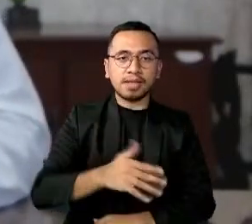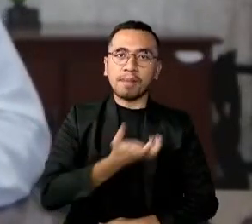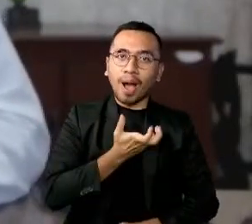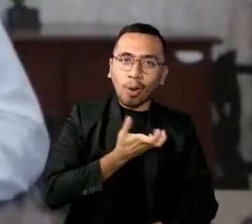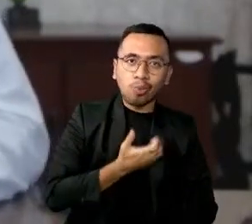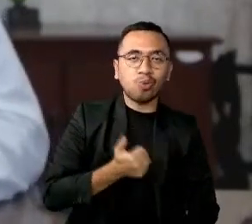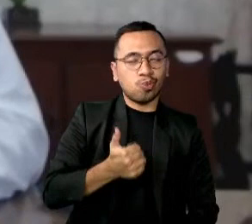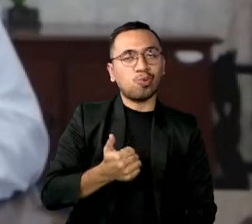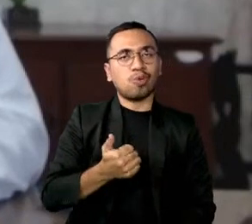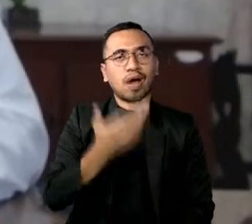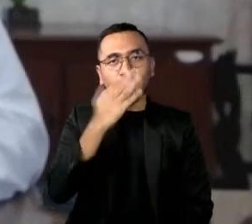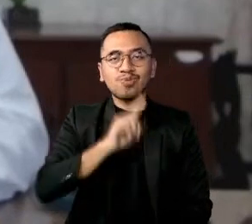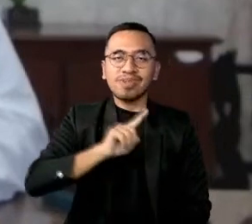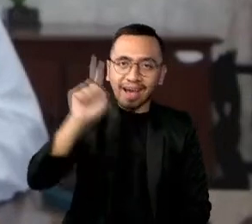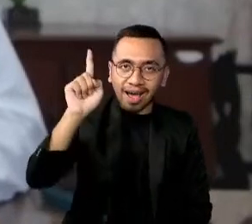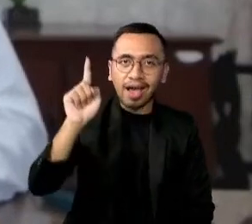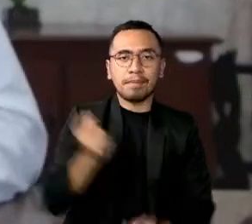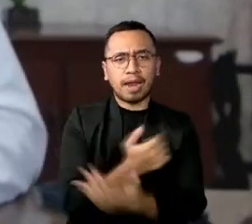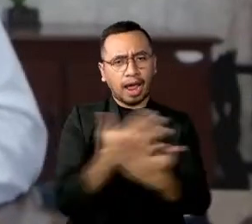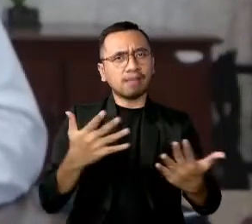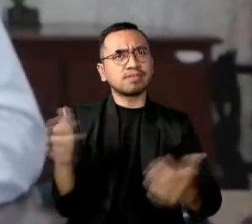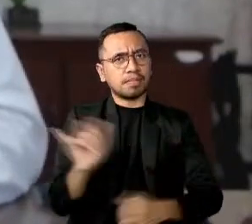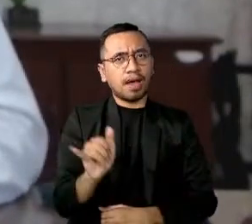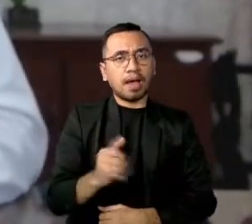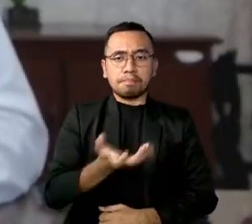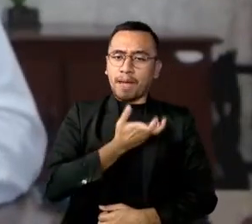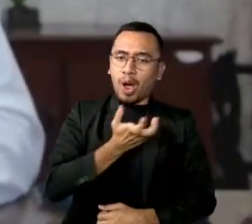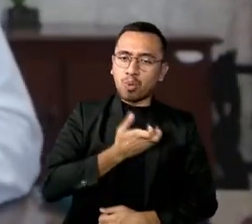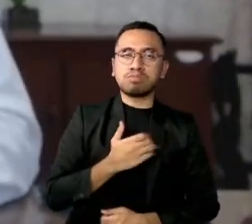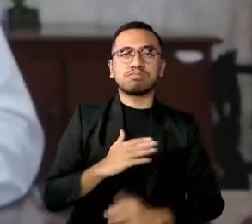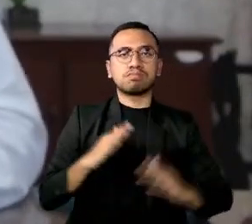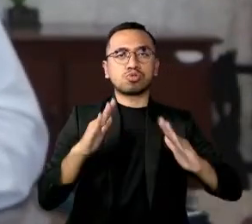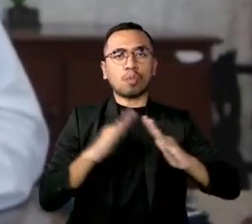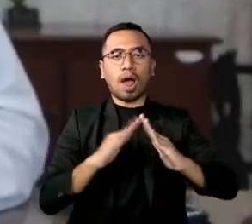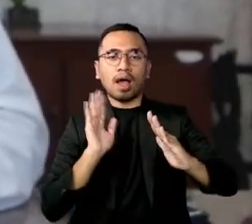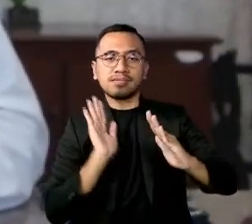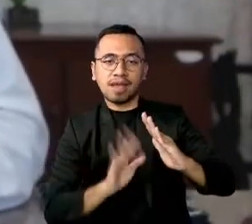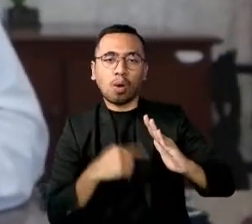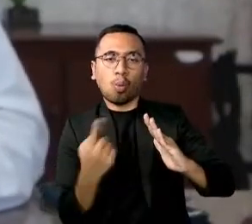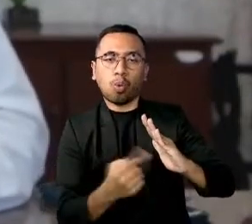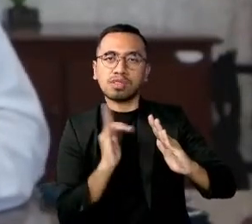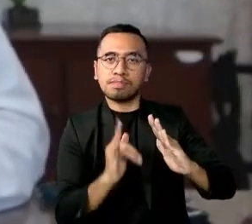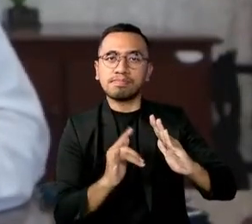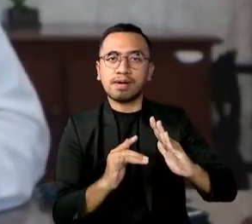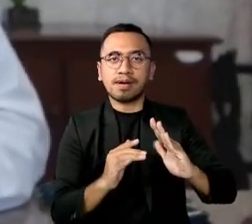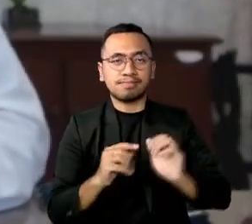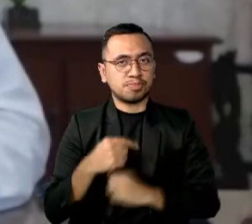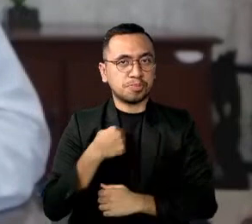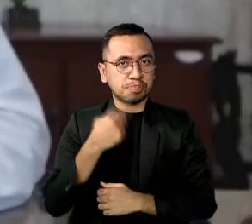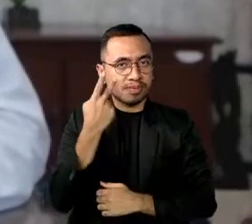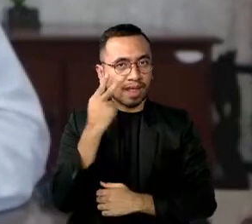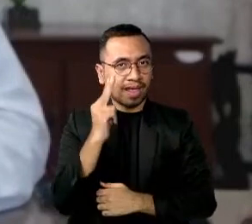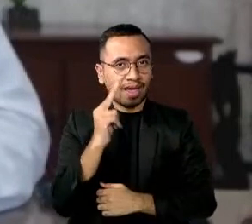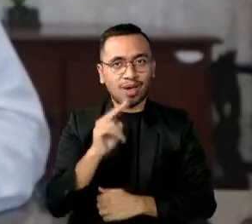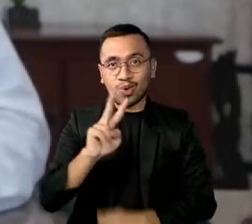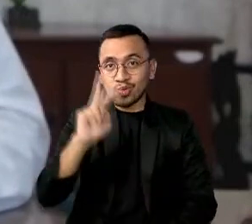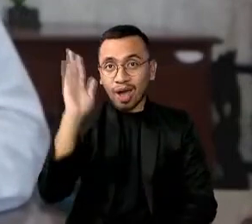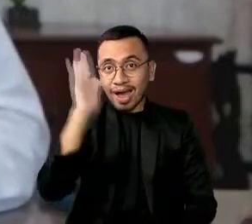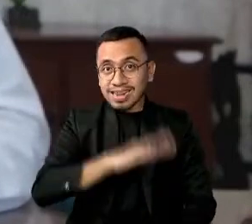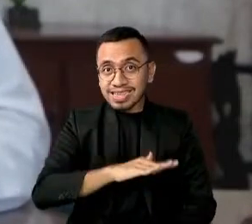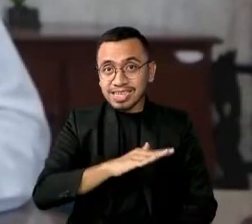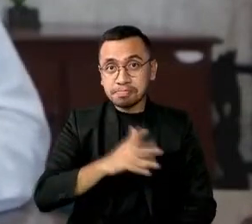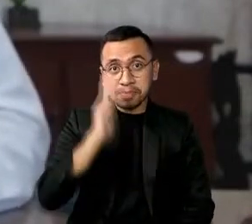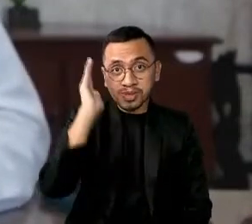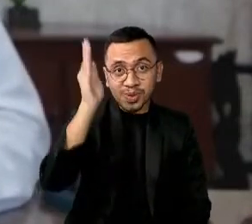juga sudah bersuspensi dengan baik saya yakin besok dua hari di Temanggung aktivitas masyarakat atau